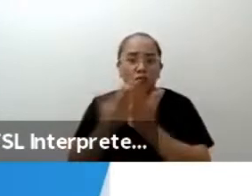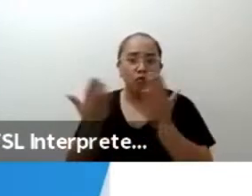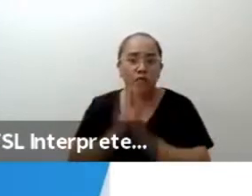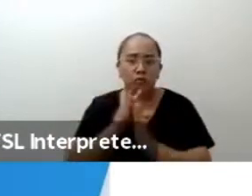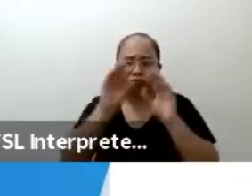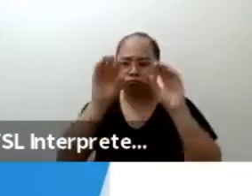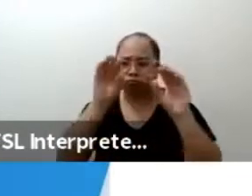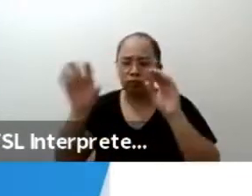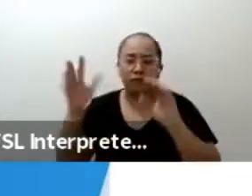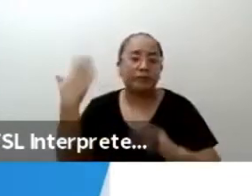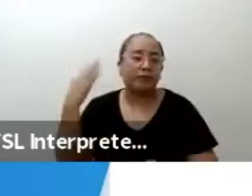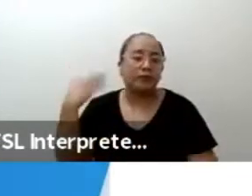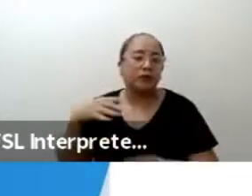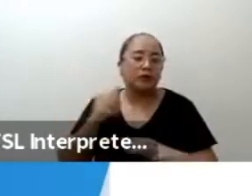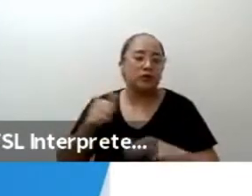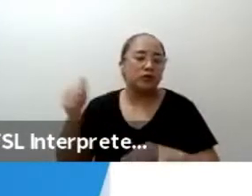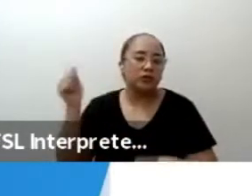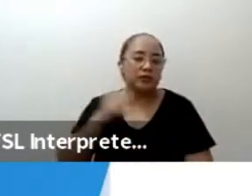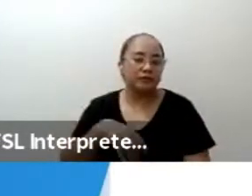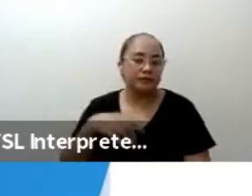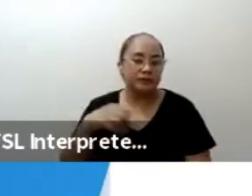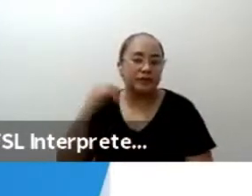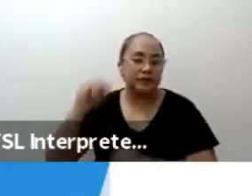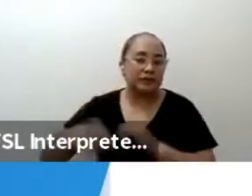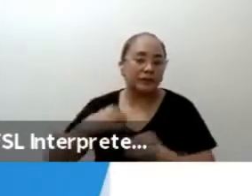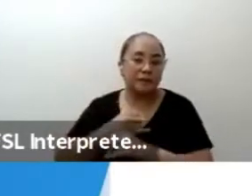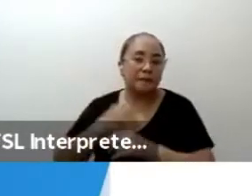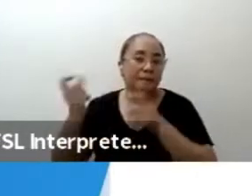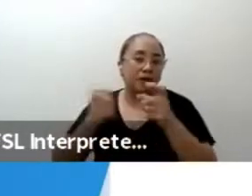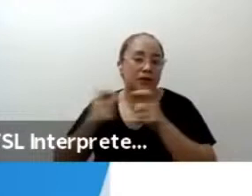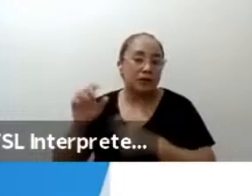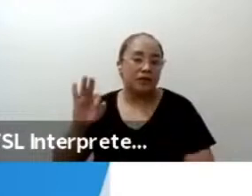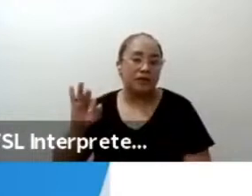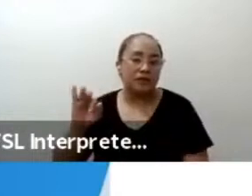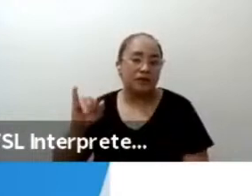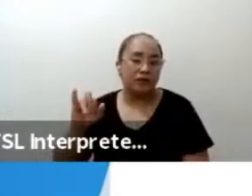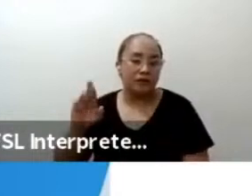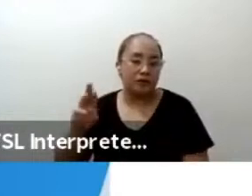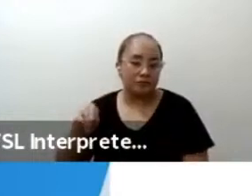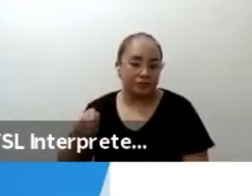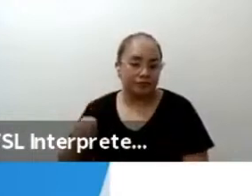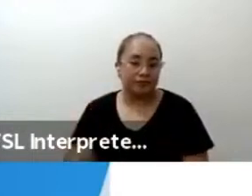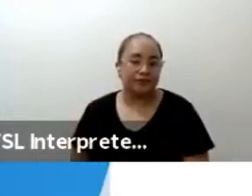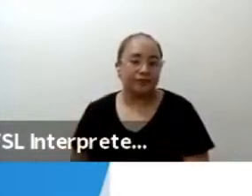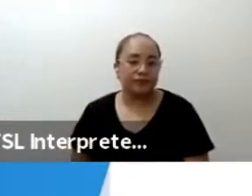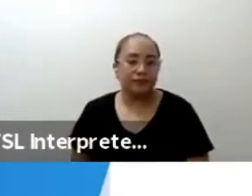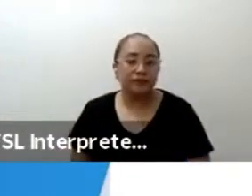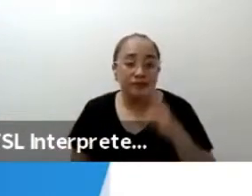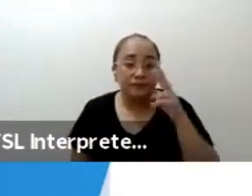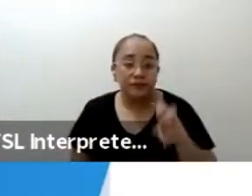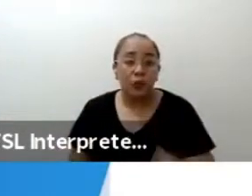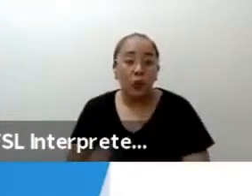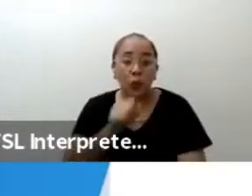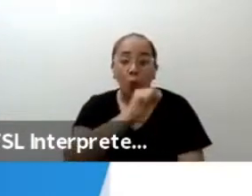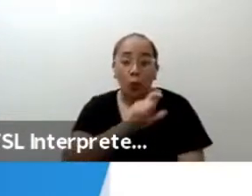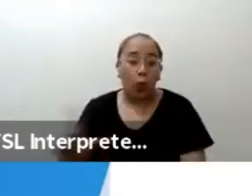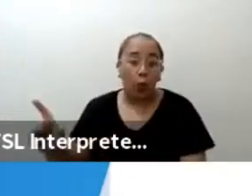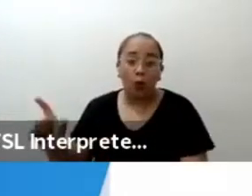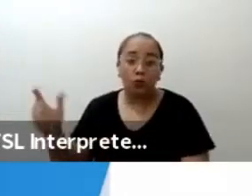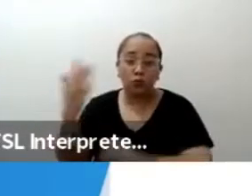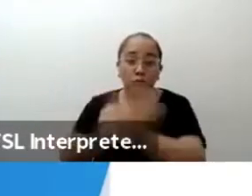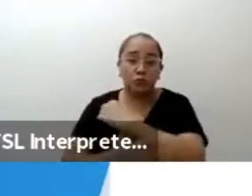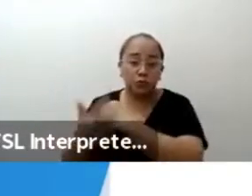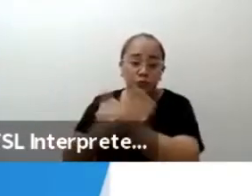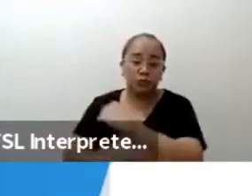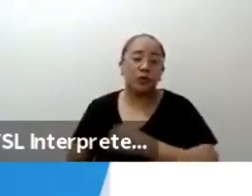the chairman of KPMG, so a international management firm. Tignan niyo ang lahat ng mga countries na